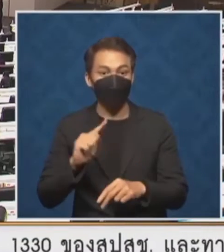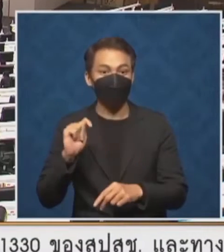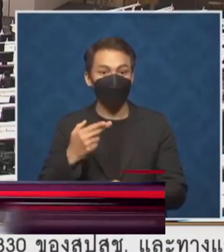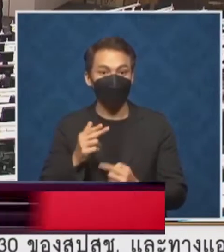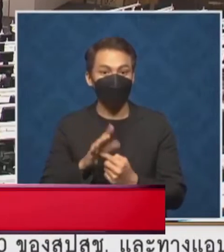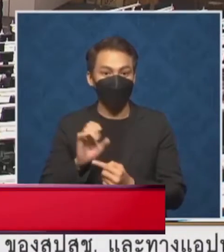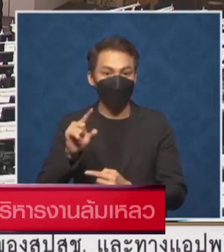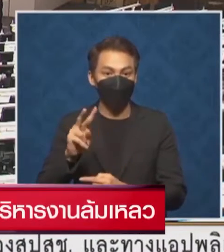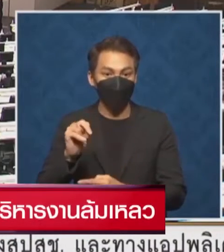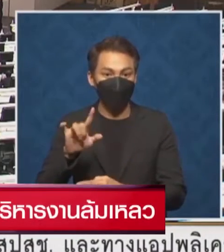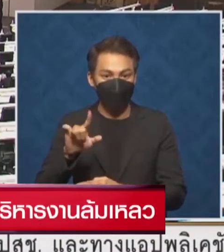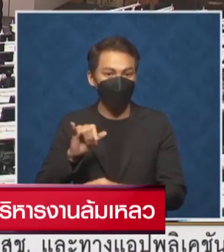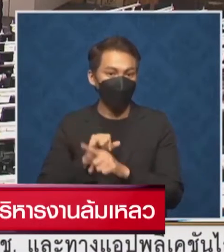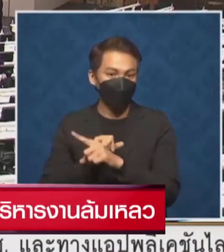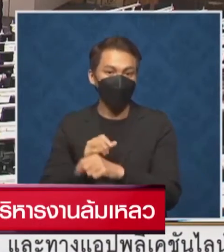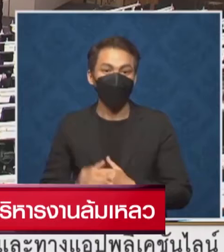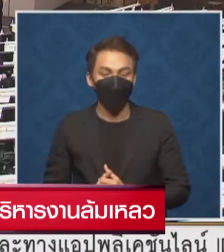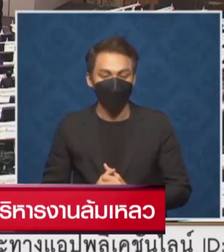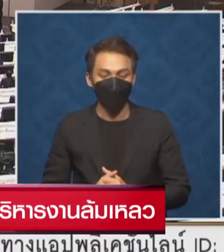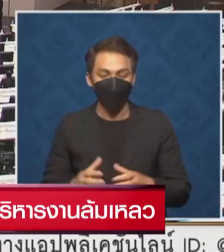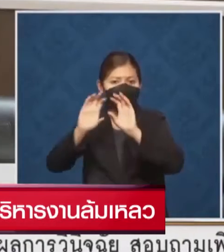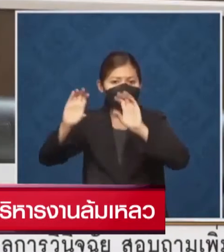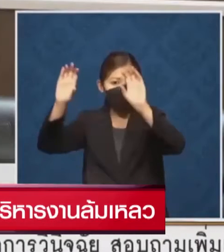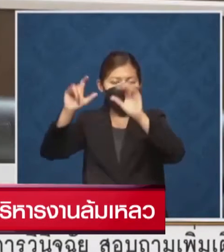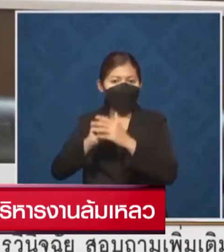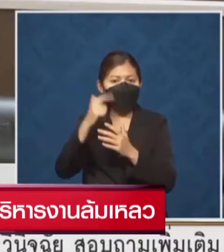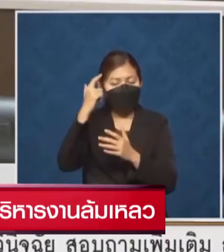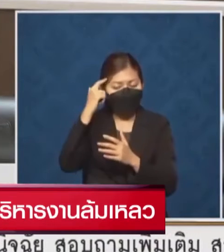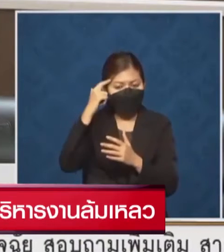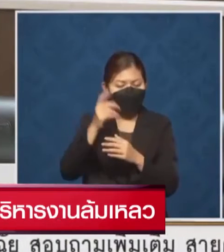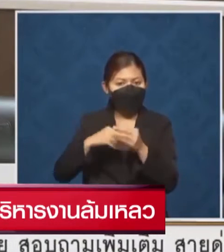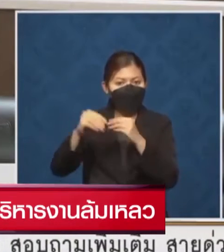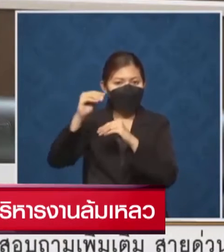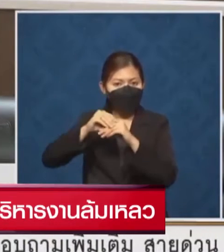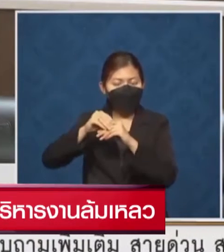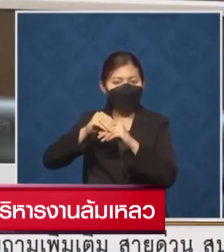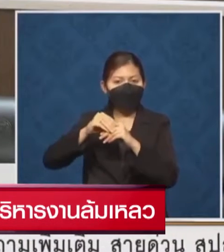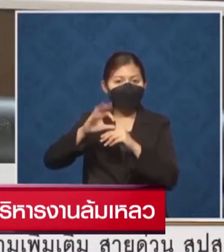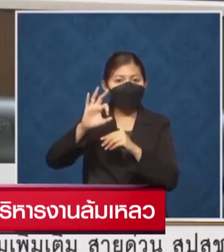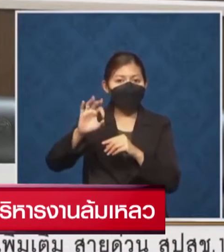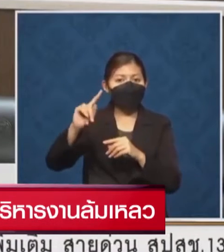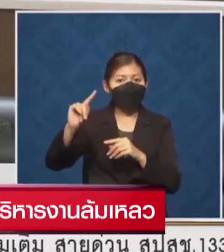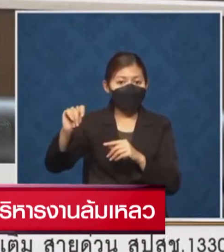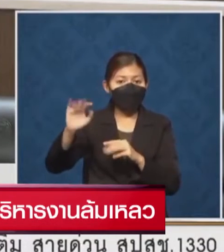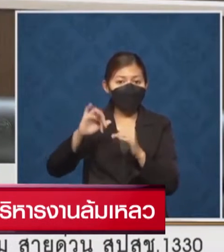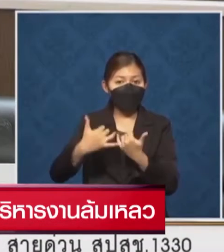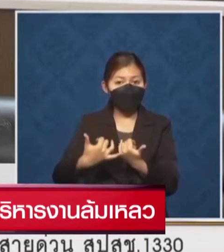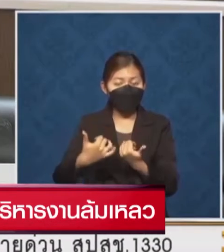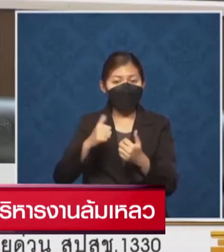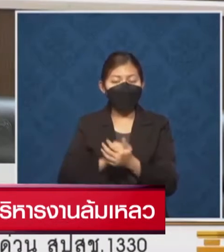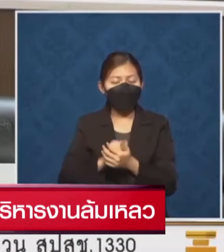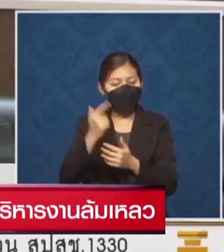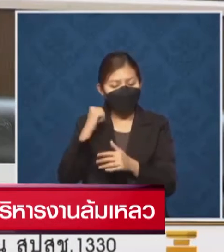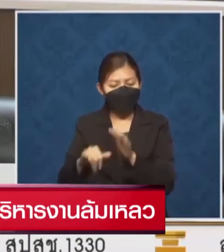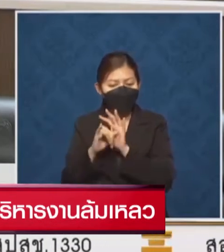สิ้นสุดลงไปแล้วนะครับสำหรับการประชุมสภาผู้แทนราษฎรยติขอเปิดอภิปรายรัฐบาลแบบไม่ลงมติปิดไปตอน 1:35 น